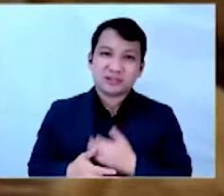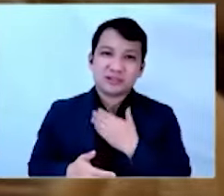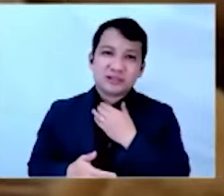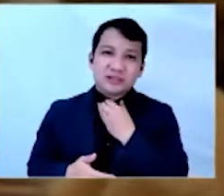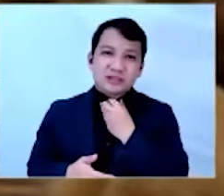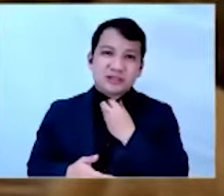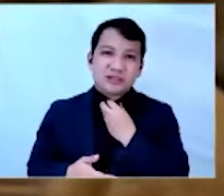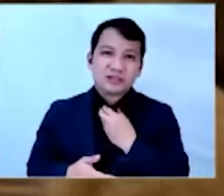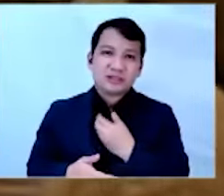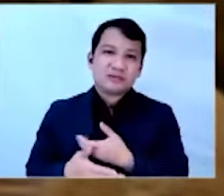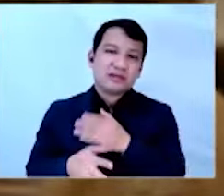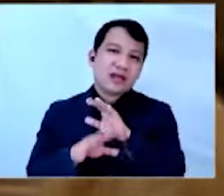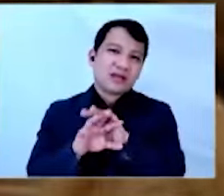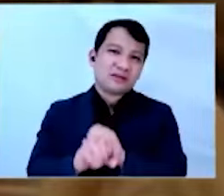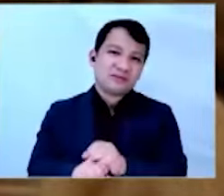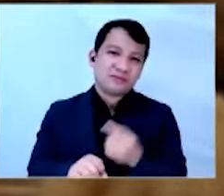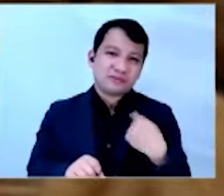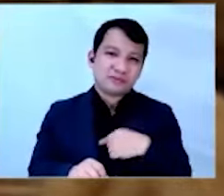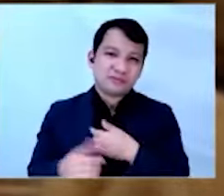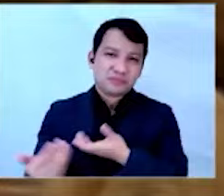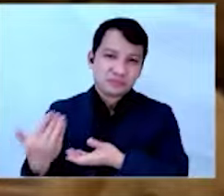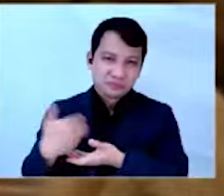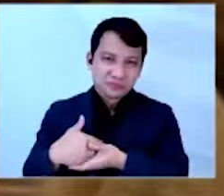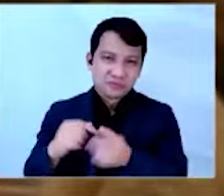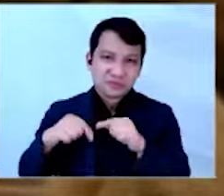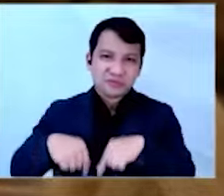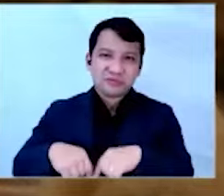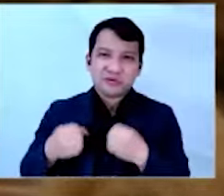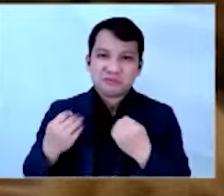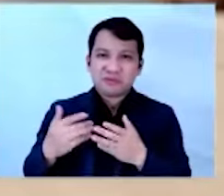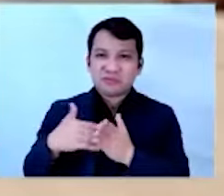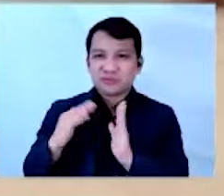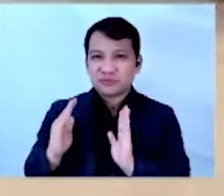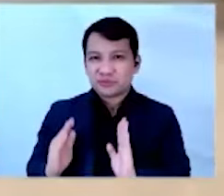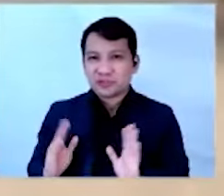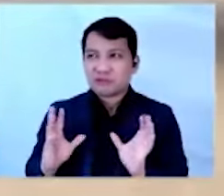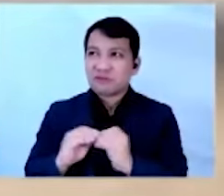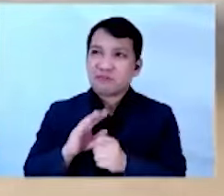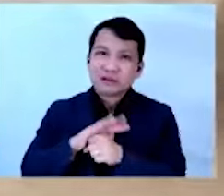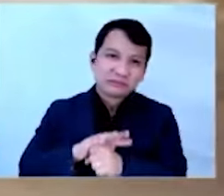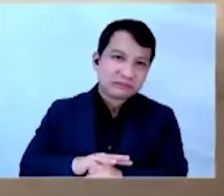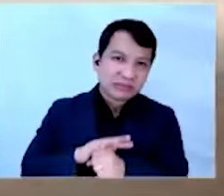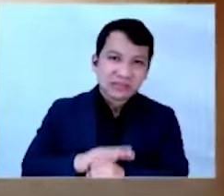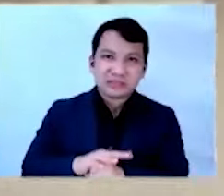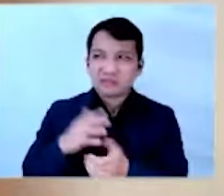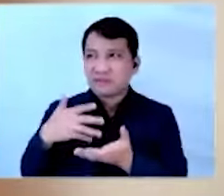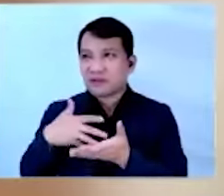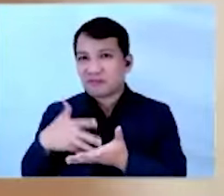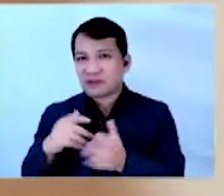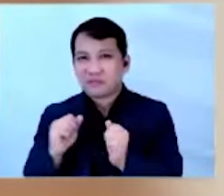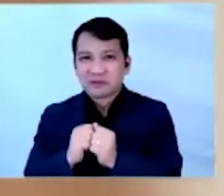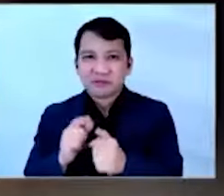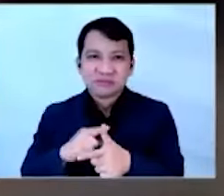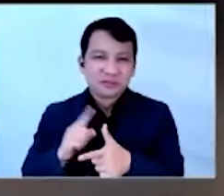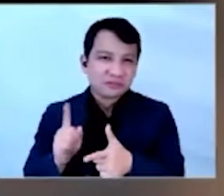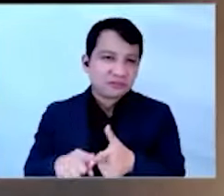Therapeutic, marami dito pumupunta mga students na stress sa pag-aaral, tapos ganoon din